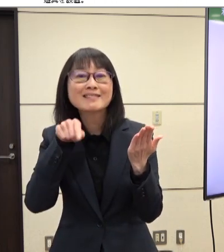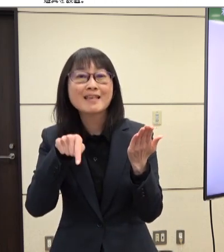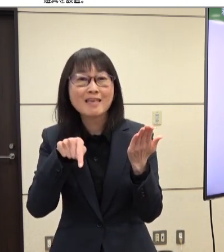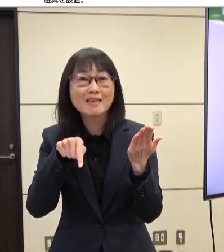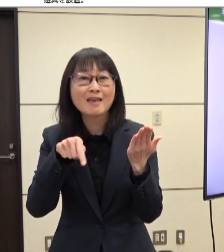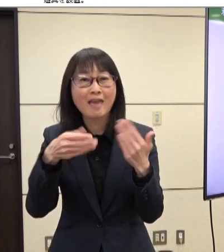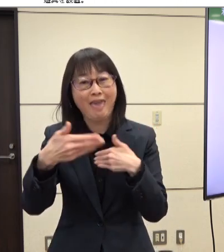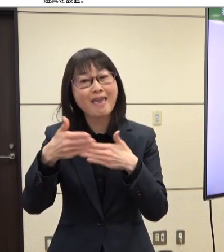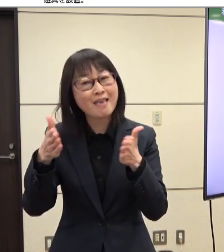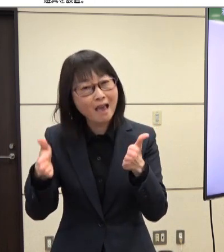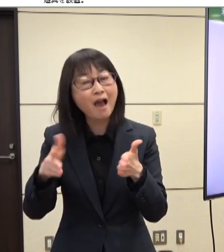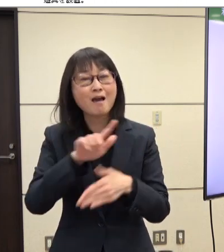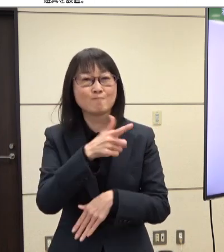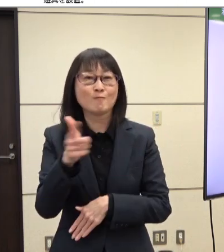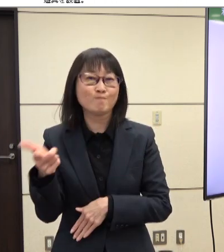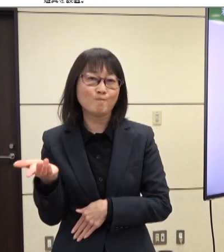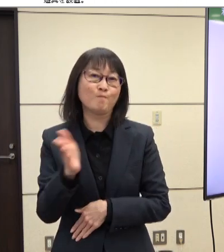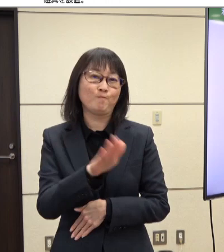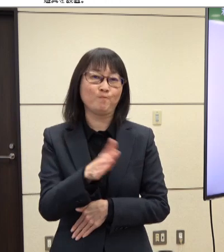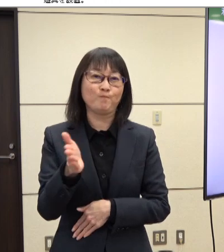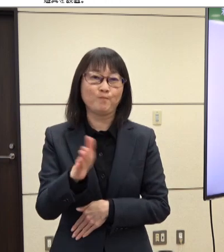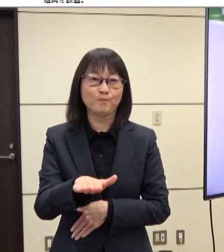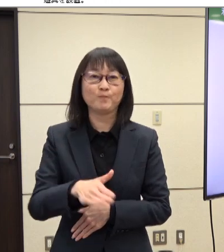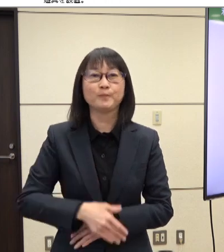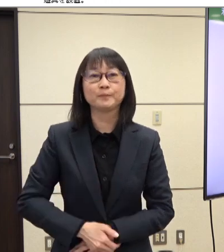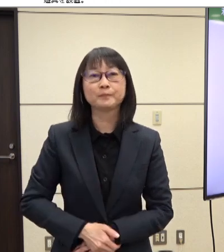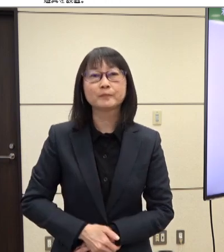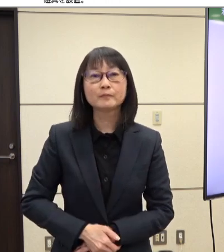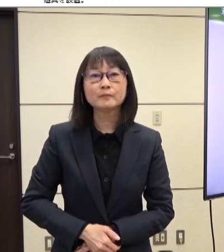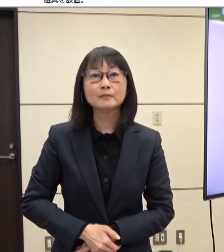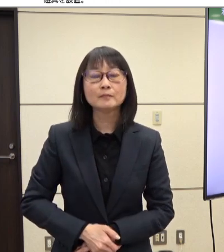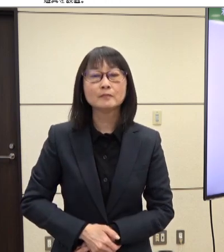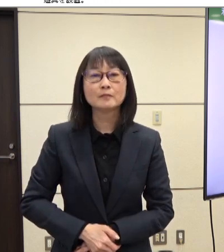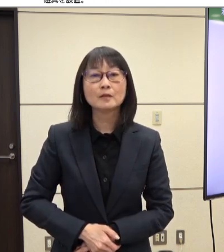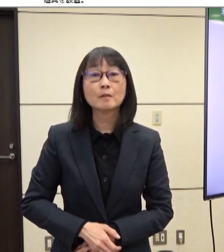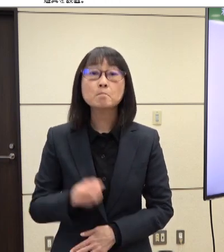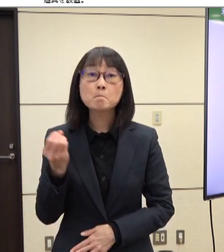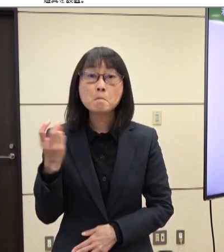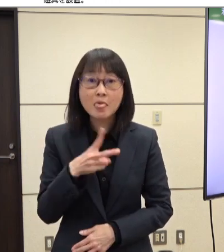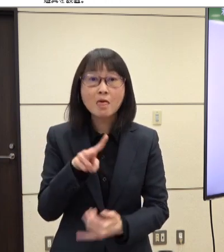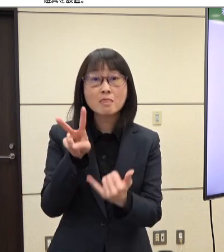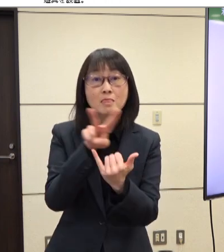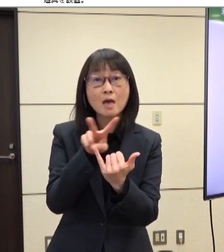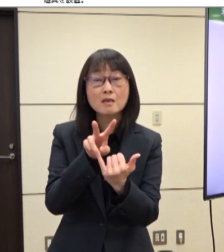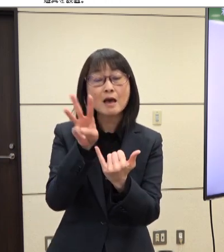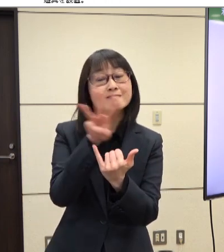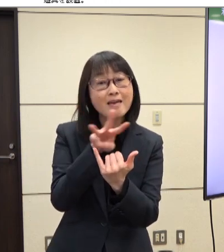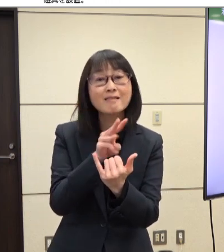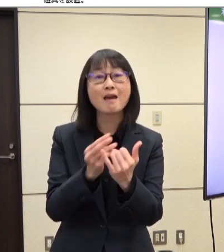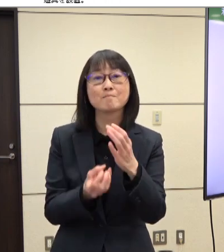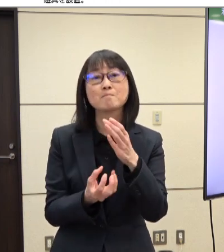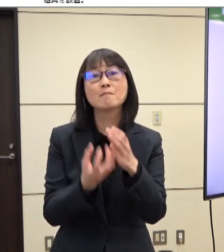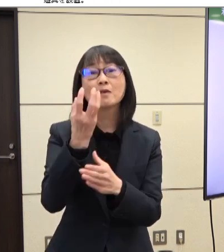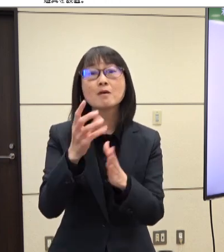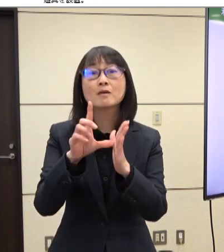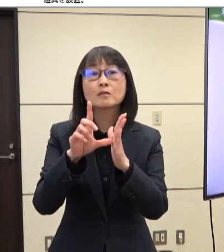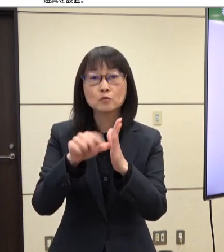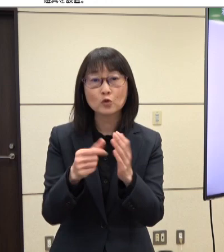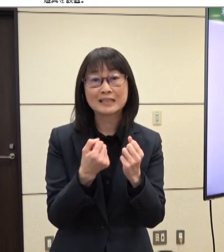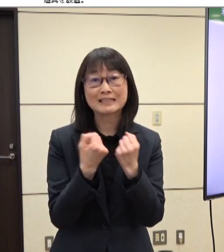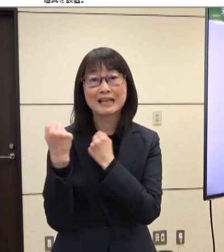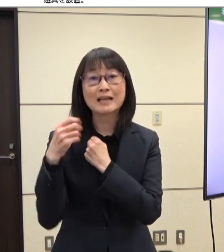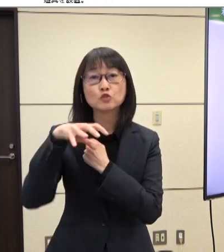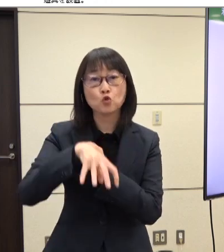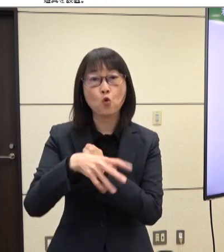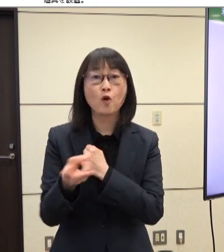取ってあります。それから災害時にですね、おける避難所としての機能で、既存